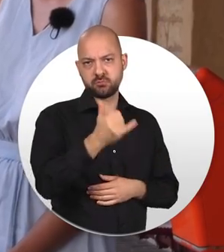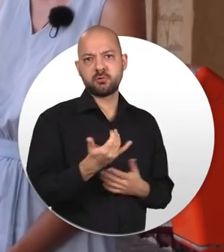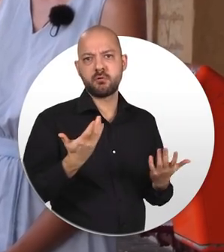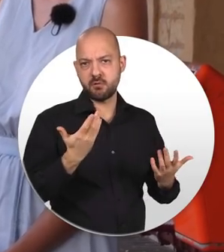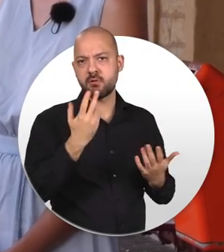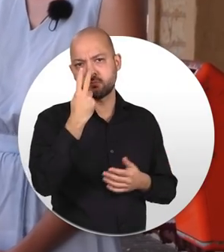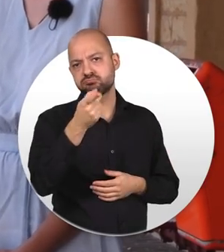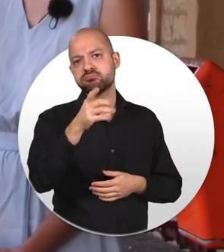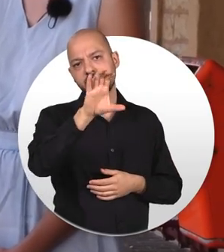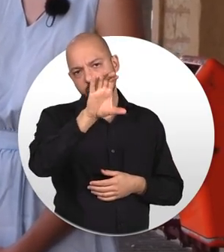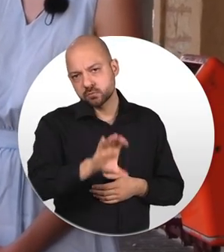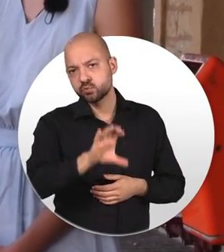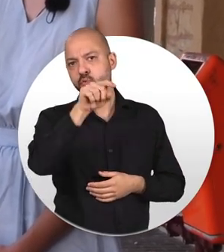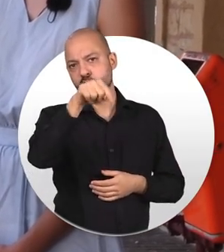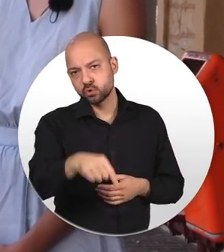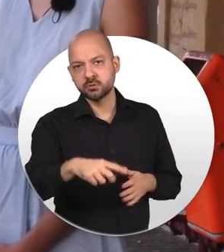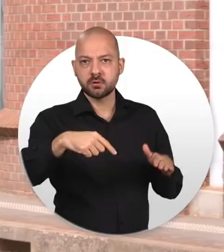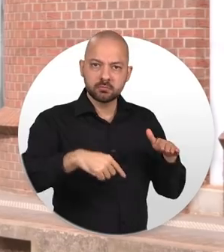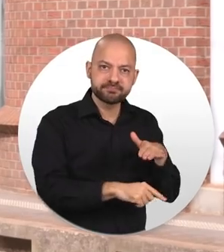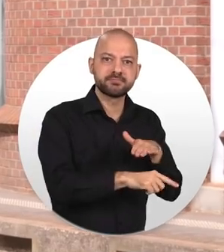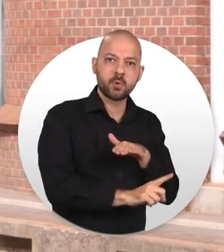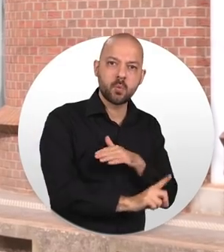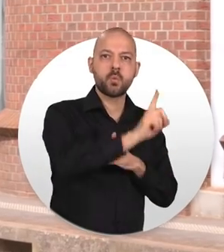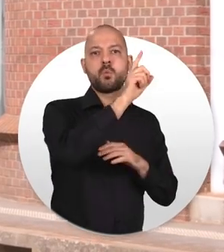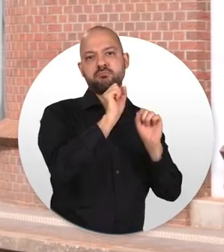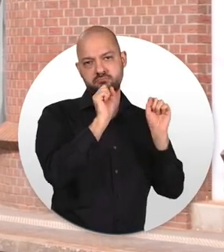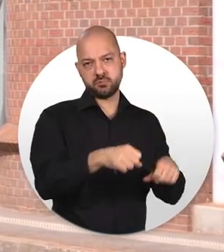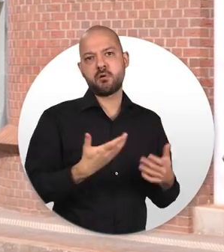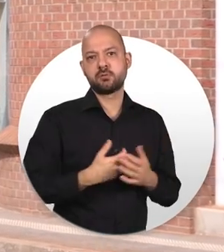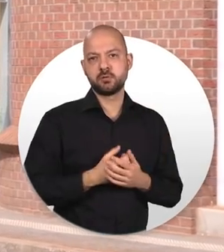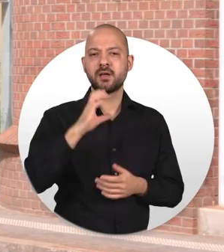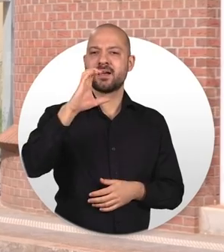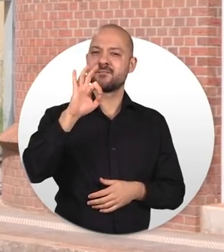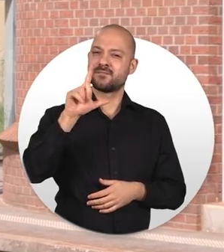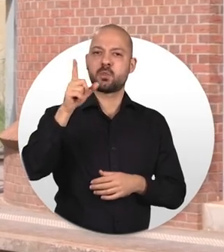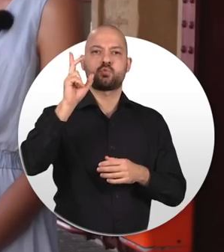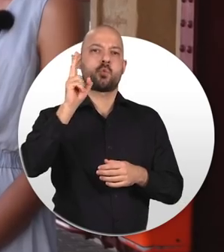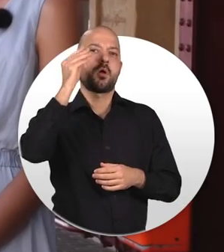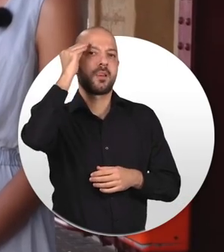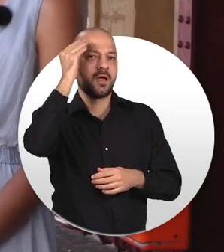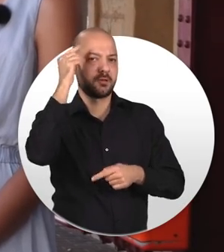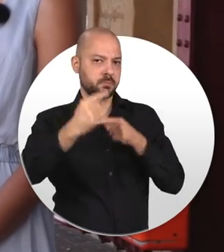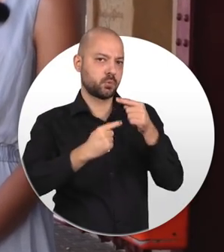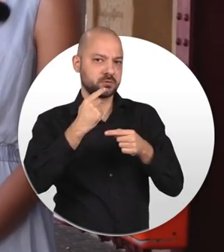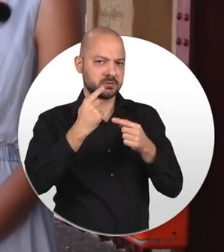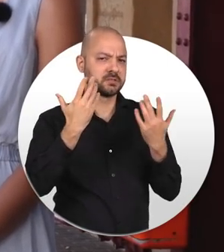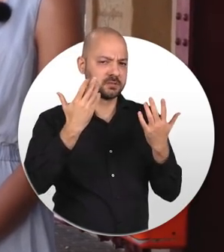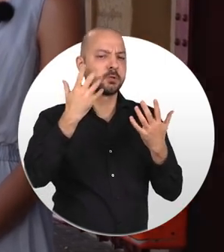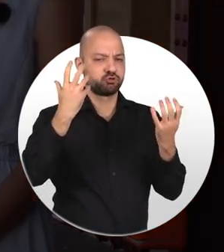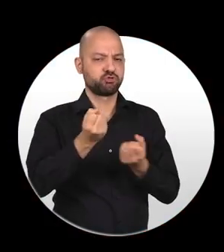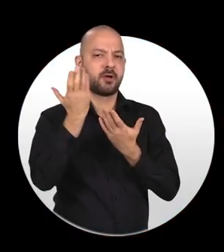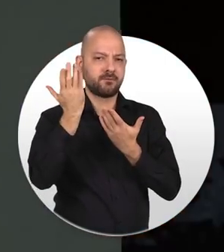gesagt. Der sieht der Lift, der geht rauf und dann eine Feier und du gehst den Lift dann rauf. Sehr wohl als nach dem Lehrprozess dabei. Sie merken